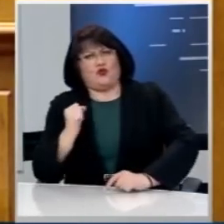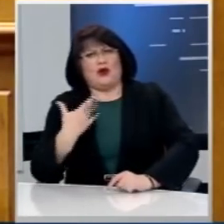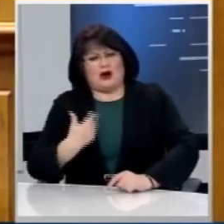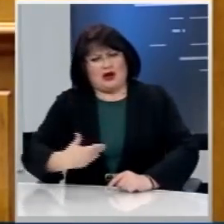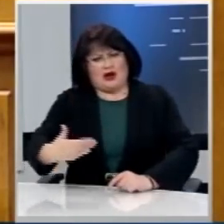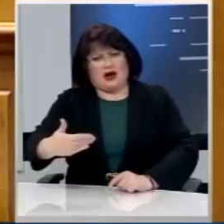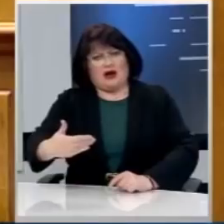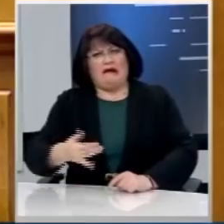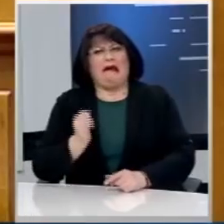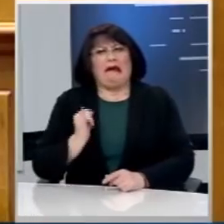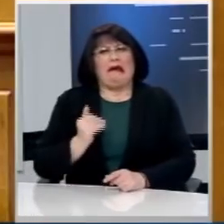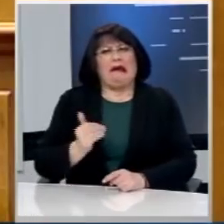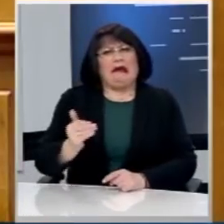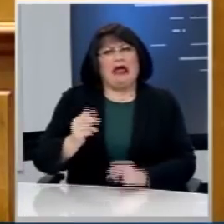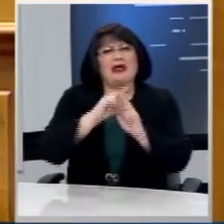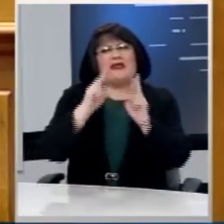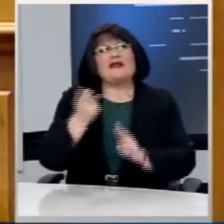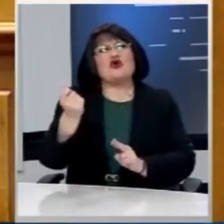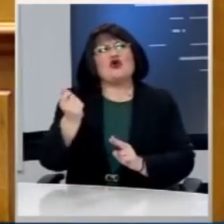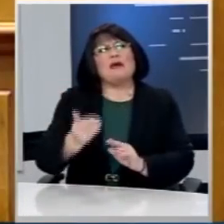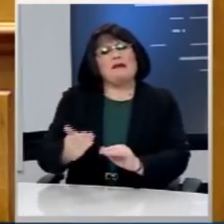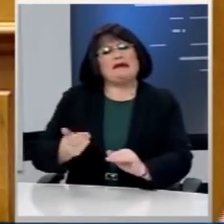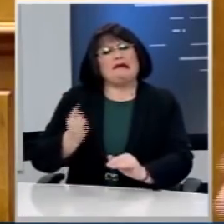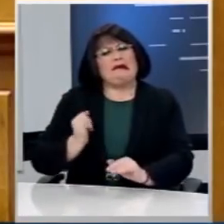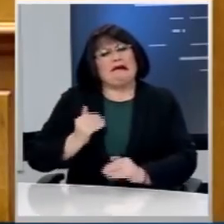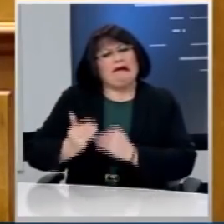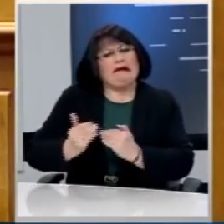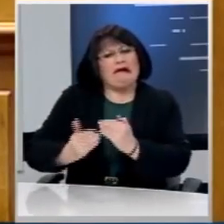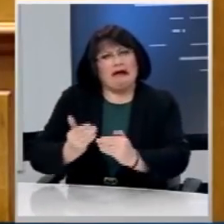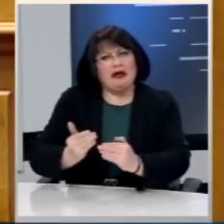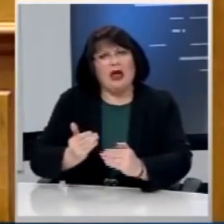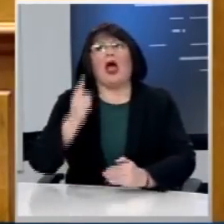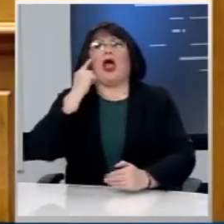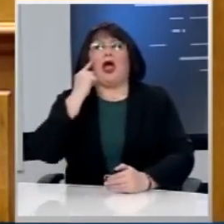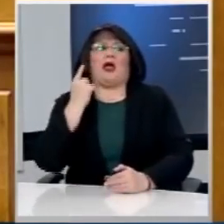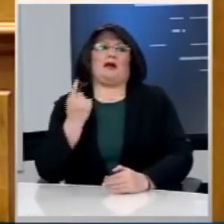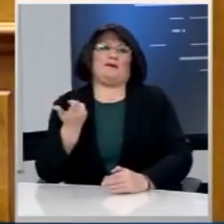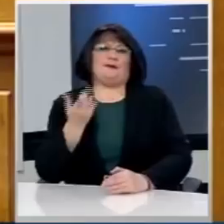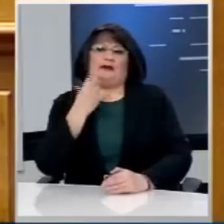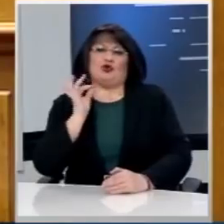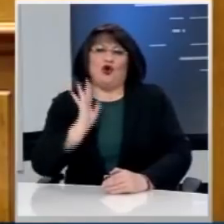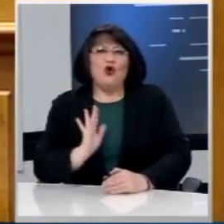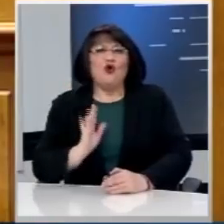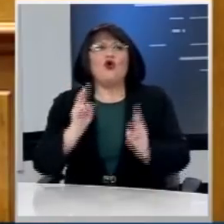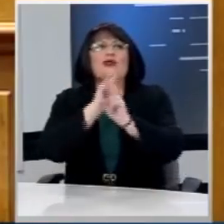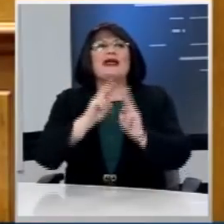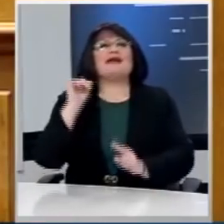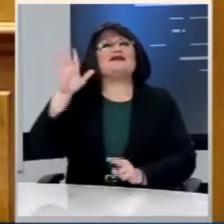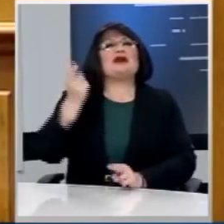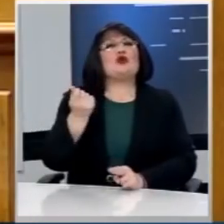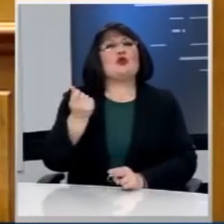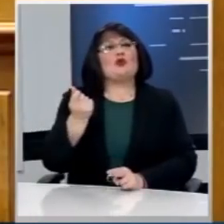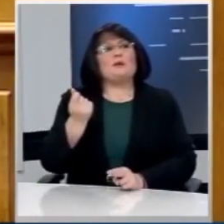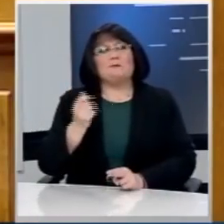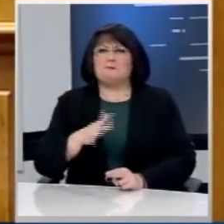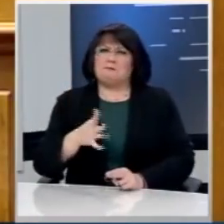χρονική υστέρηση σε σχέση με τη διεθνή και πως εξαιτίας αυτού του λόγου η διεθνής οικονομία θα έχει κατ'